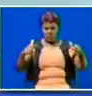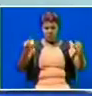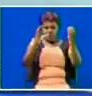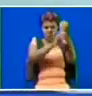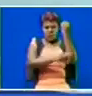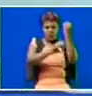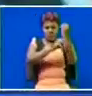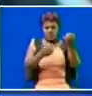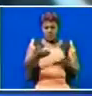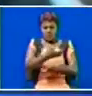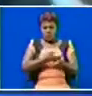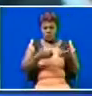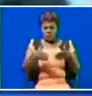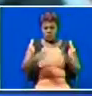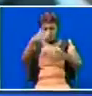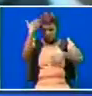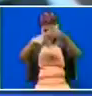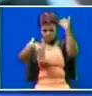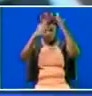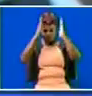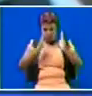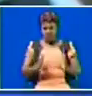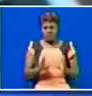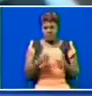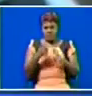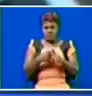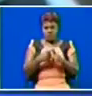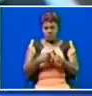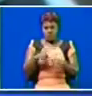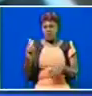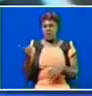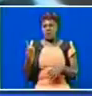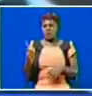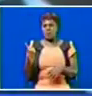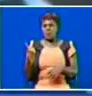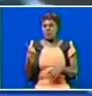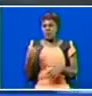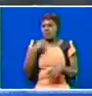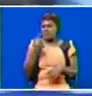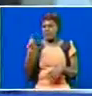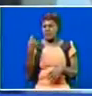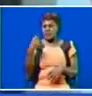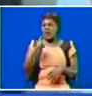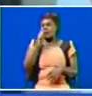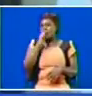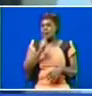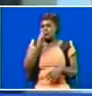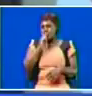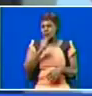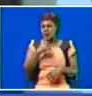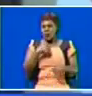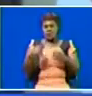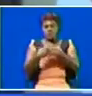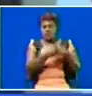yetu katika kiuchumi. Profesa Winnie Mitula kutoka Chuo Kikuu cha Nairobi ametuambia Kenya na Tanzania zinakabiliwa